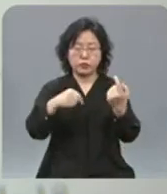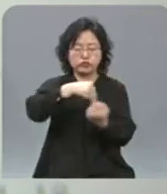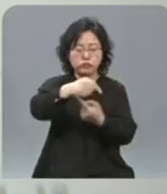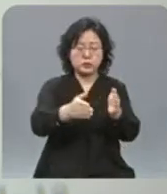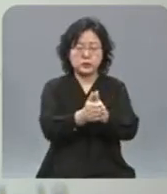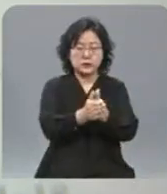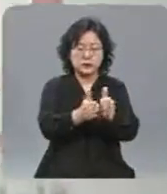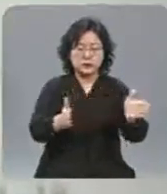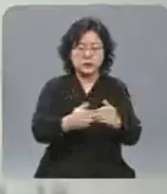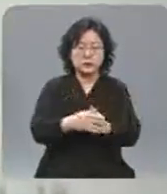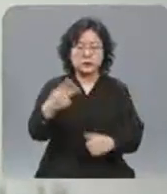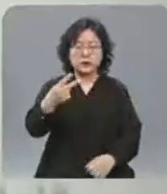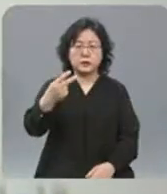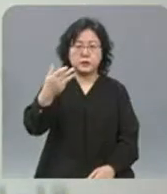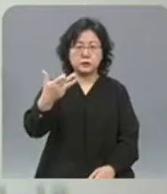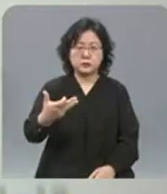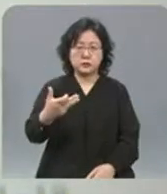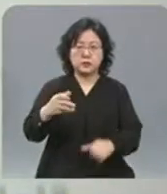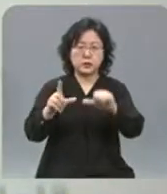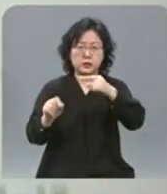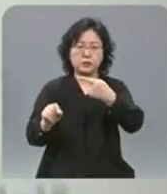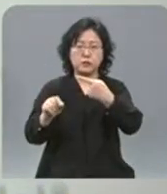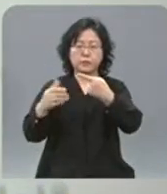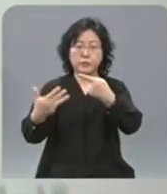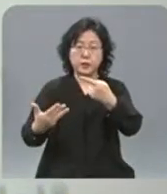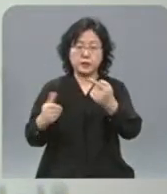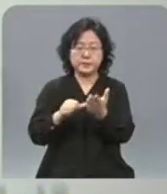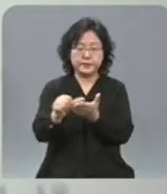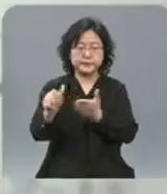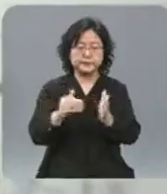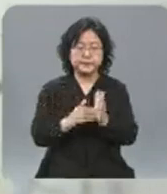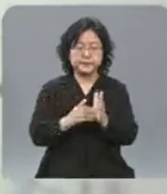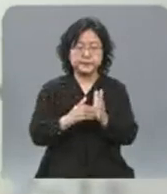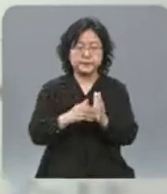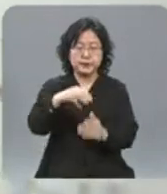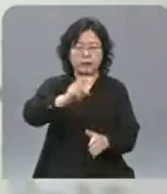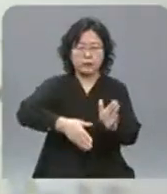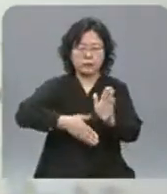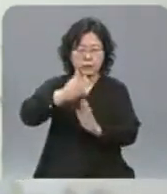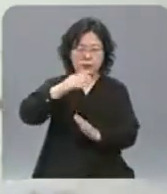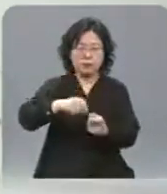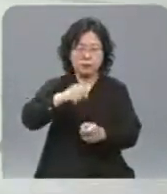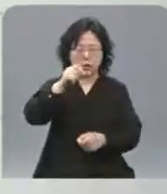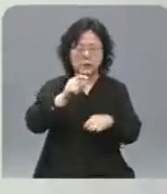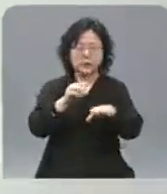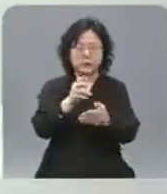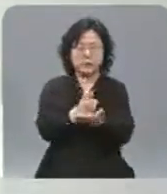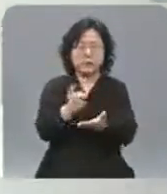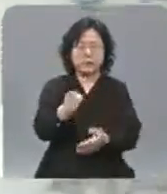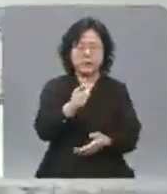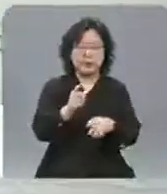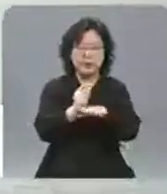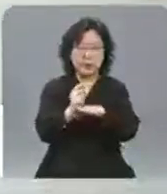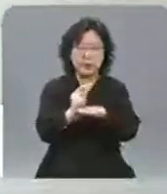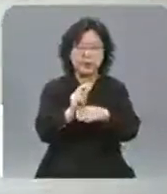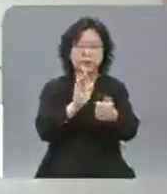운영을 시작해 2018년 1월 8일에 말소됐습니다. 광주시가 노후 법인 택시를